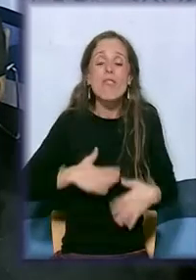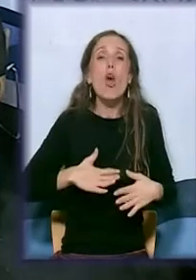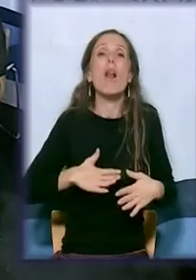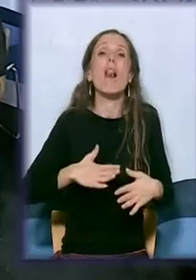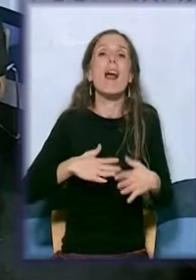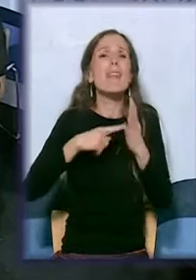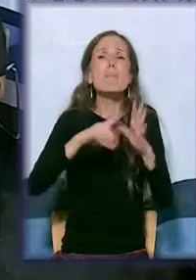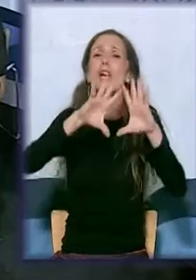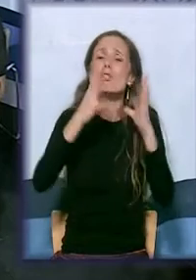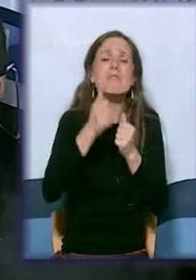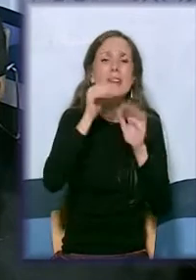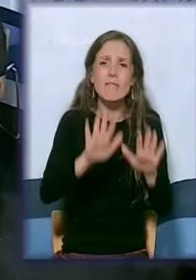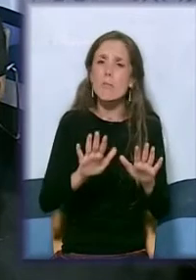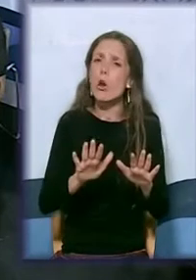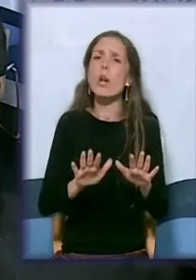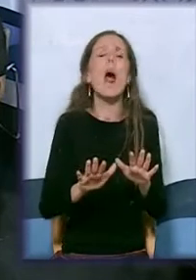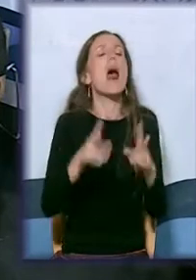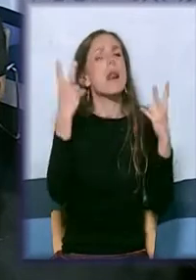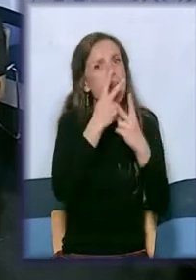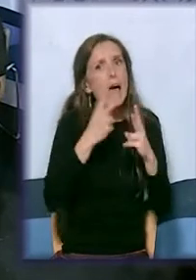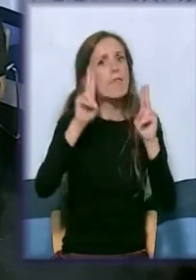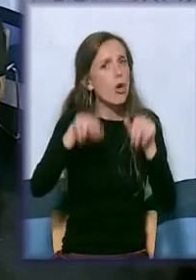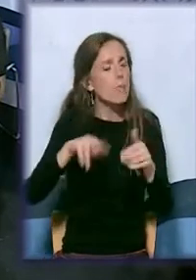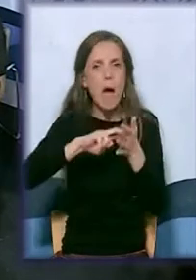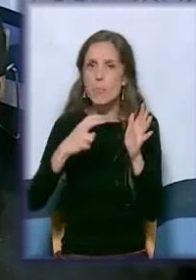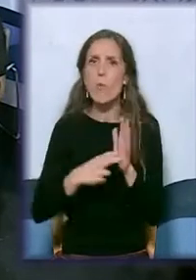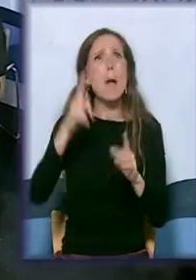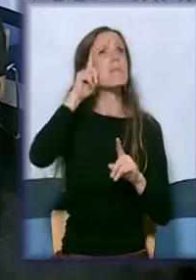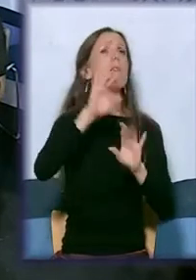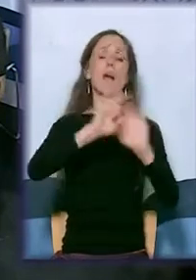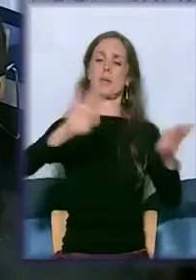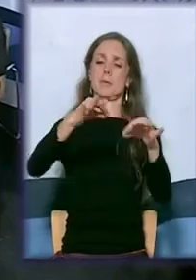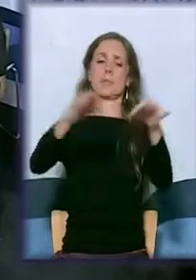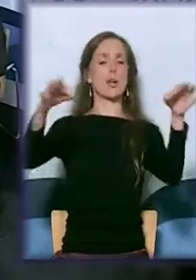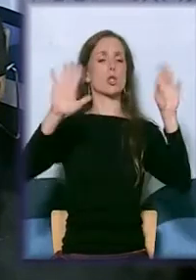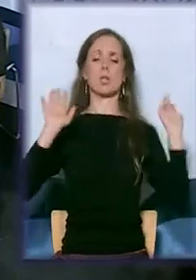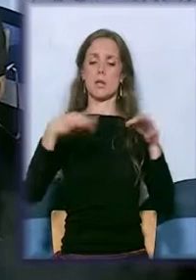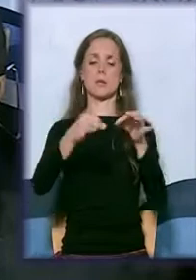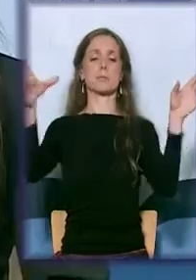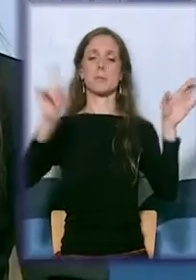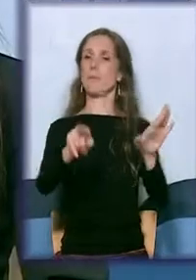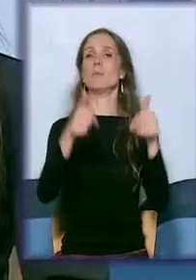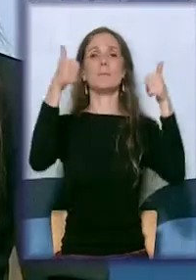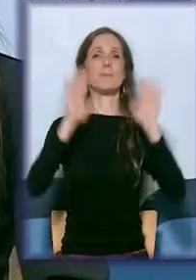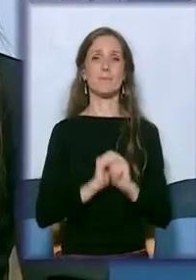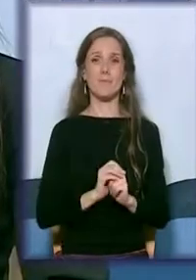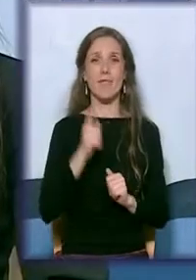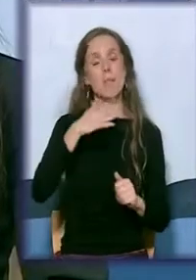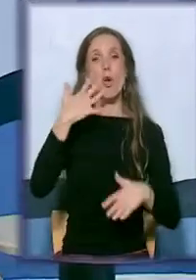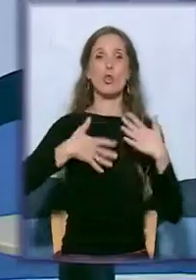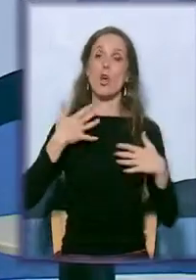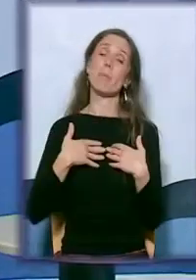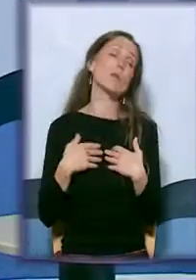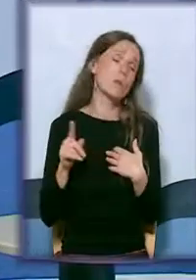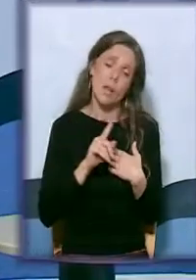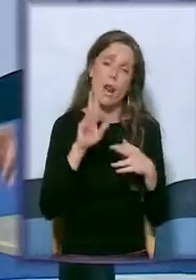problema. Daleko od toga da je to sve idealno, da je to sve jedna kockica sa mašicom, pa vi samo odvežete i tako obradujete se. Taman posla. Pričat ćemo i